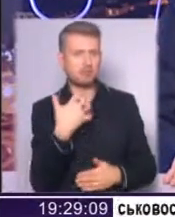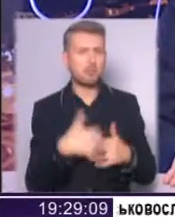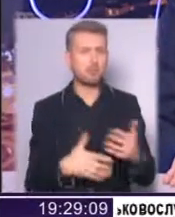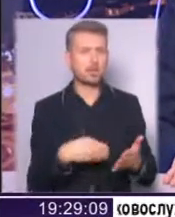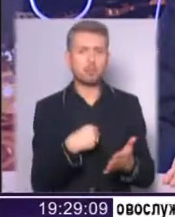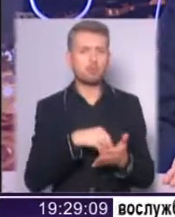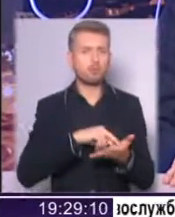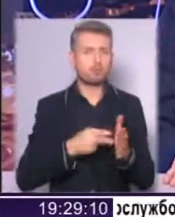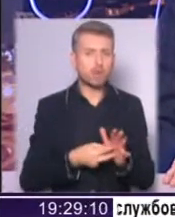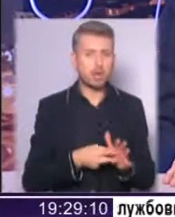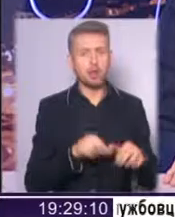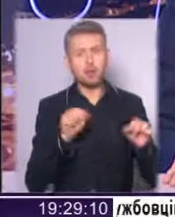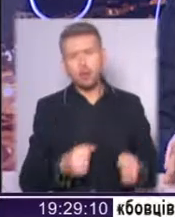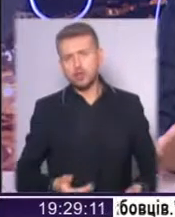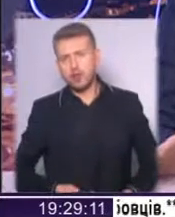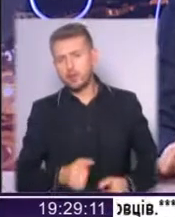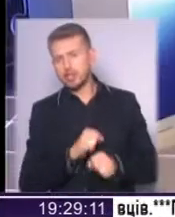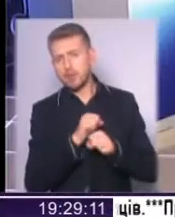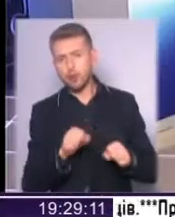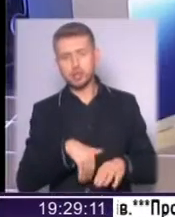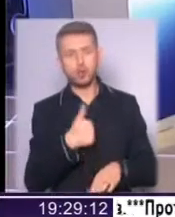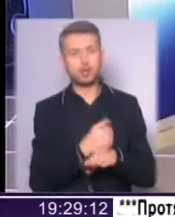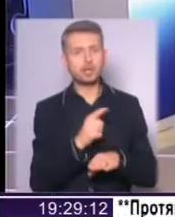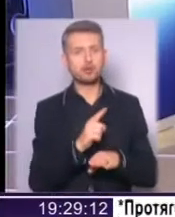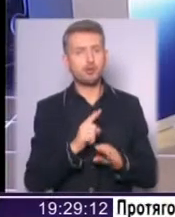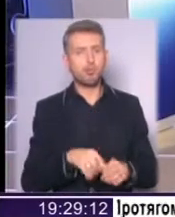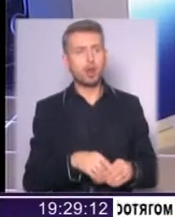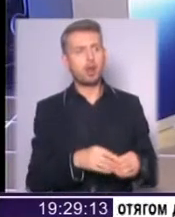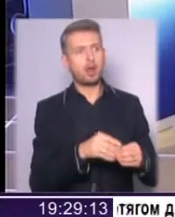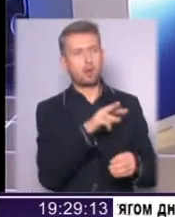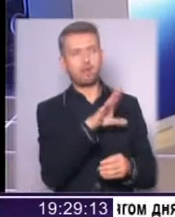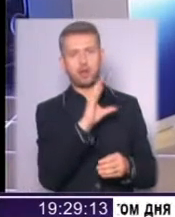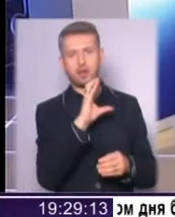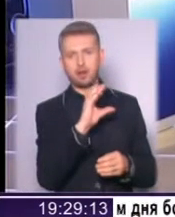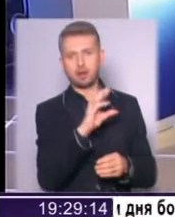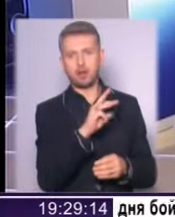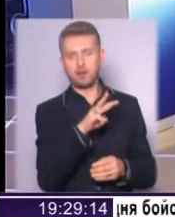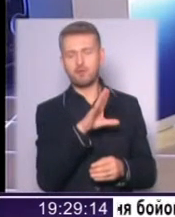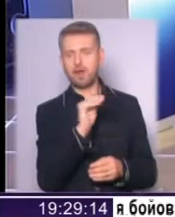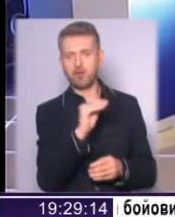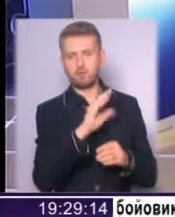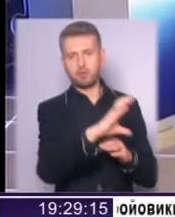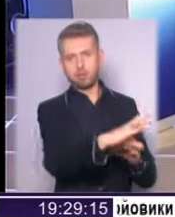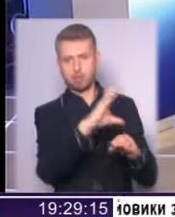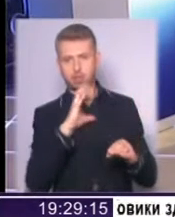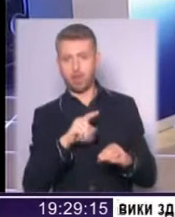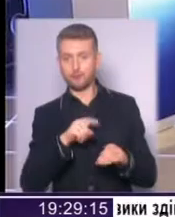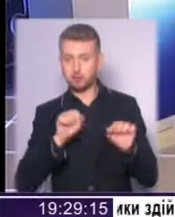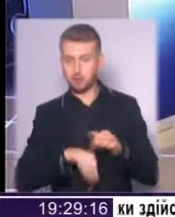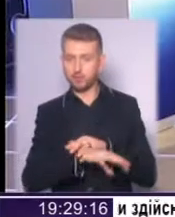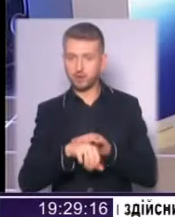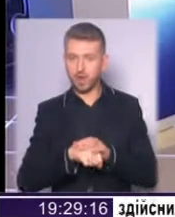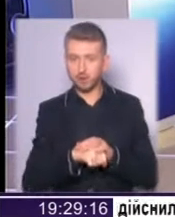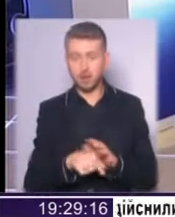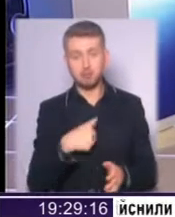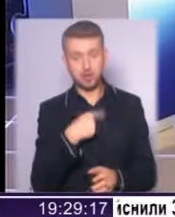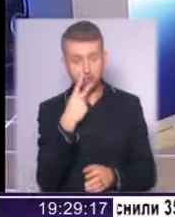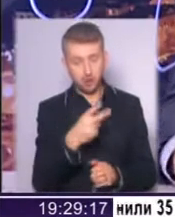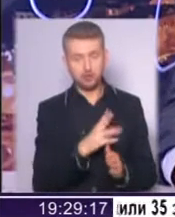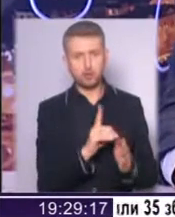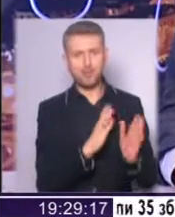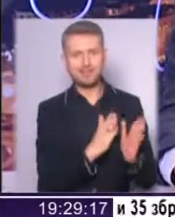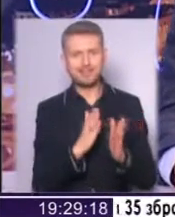Вони побудували таку економіку, що вони беруть новий кредит, щоб гасити старі кредити. І це триває до безкінечності. Уряд не збирається це нікому нічого віддавати.